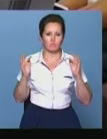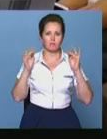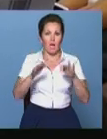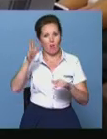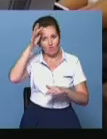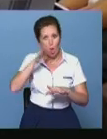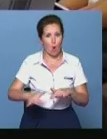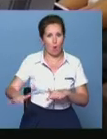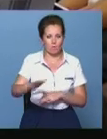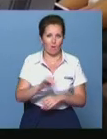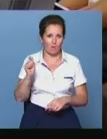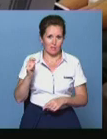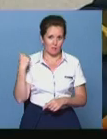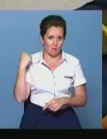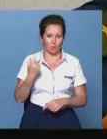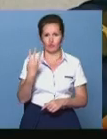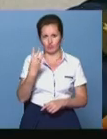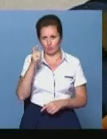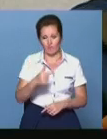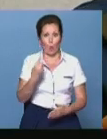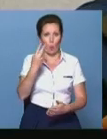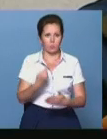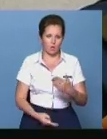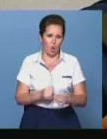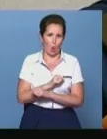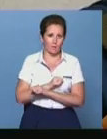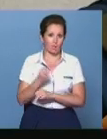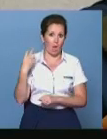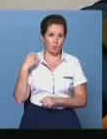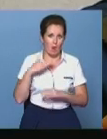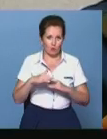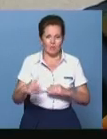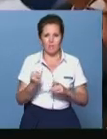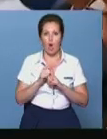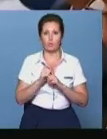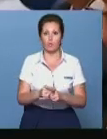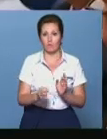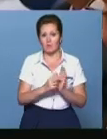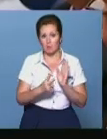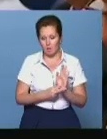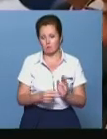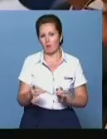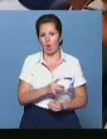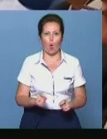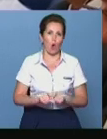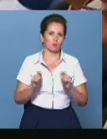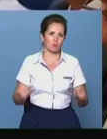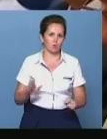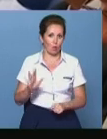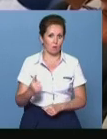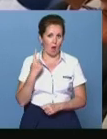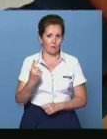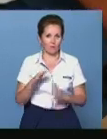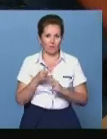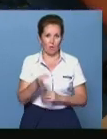4 человека утонули. Отдыхали на стихийных пляжах. Из обещанных 18 районов этим летом открыли только один в селе